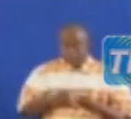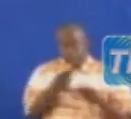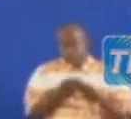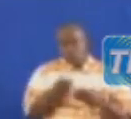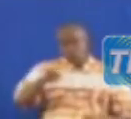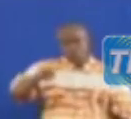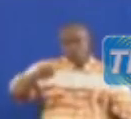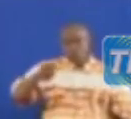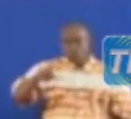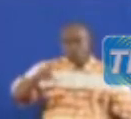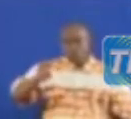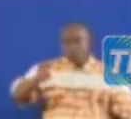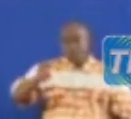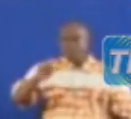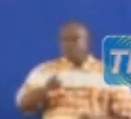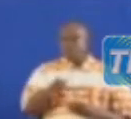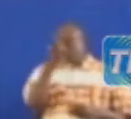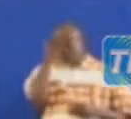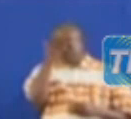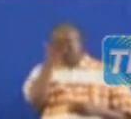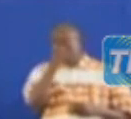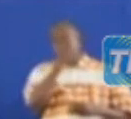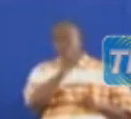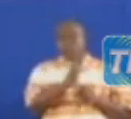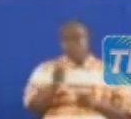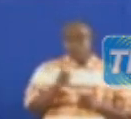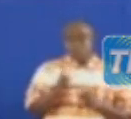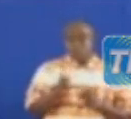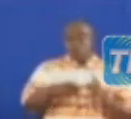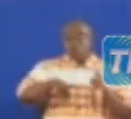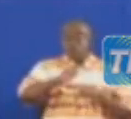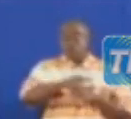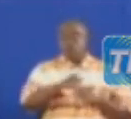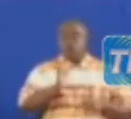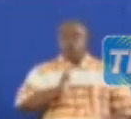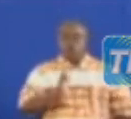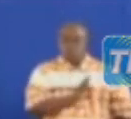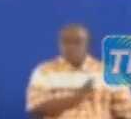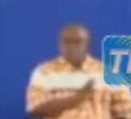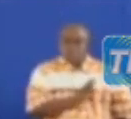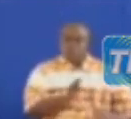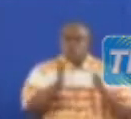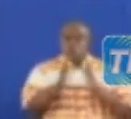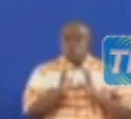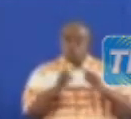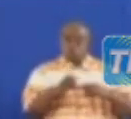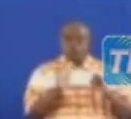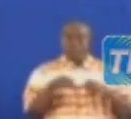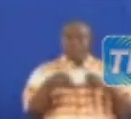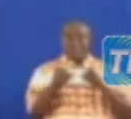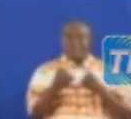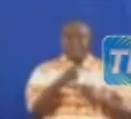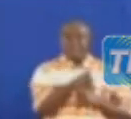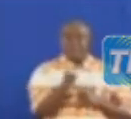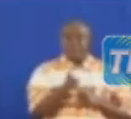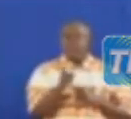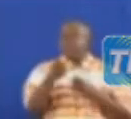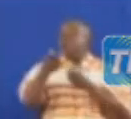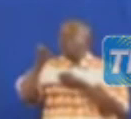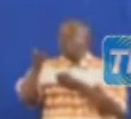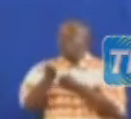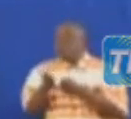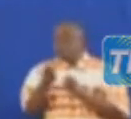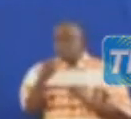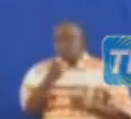Mtwale, makamishna, wenye viti wa bodi, watendaji wote wakuu wa tume na taasisi, wakurugenzi